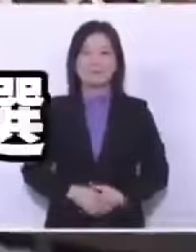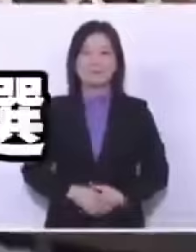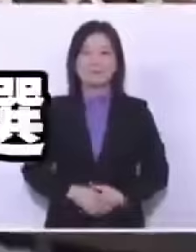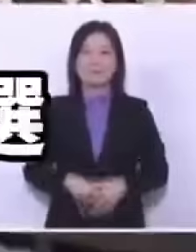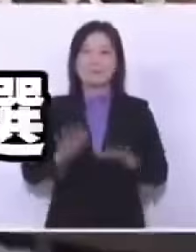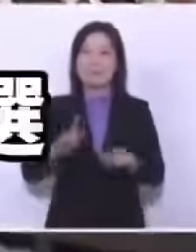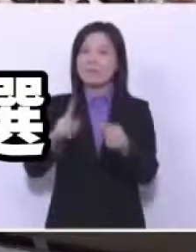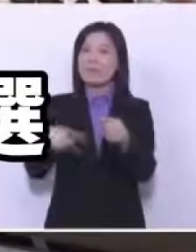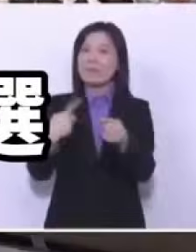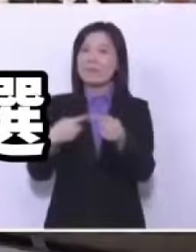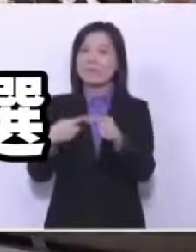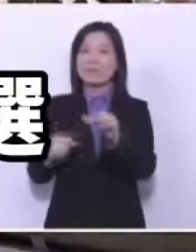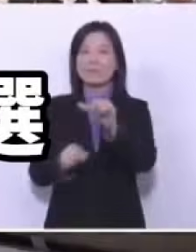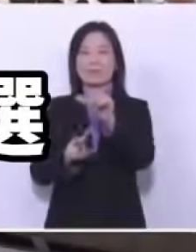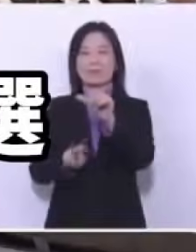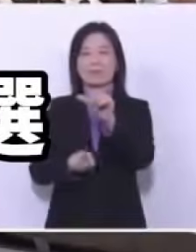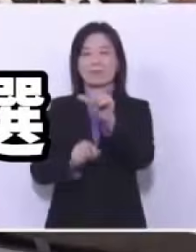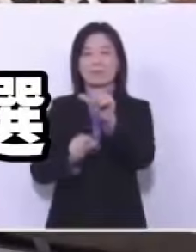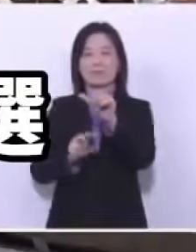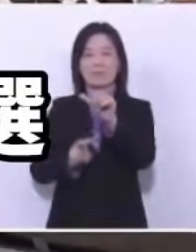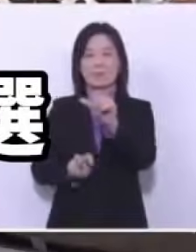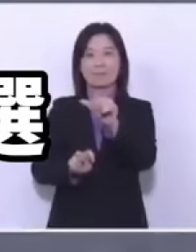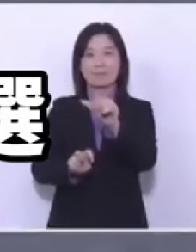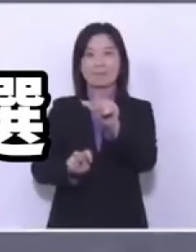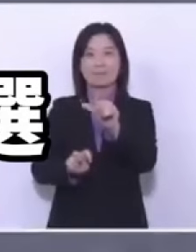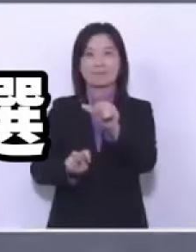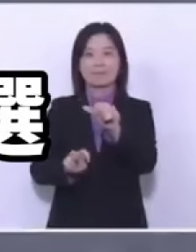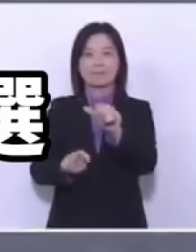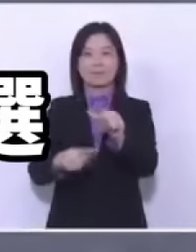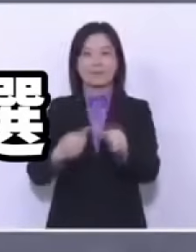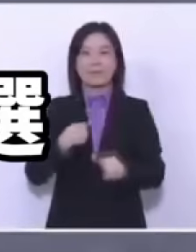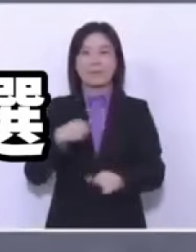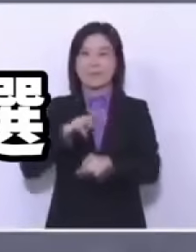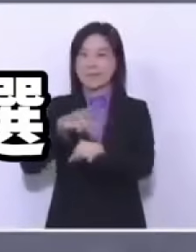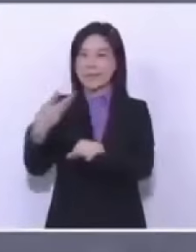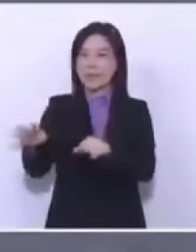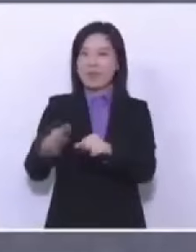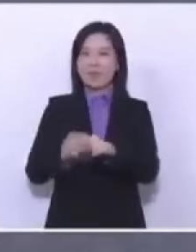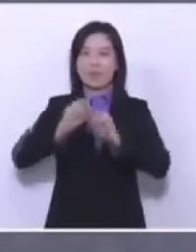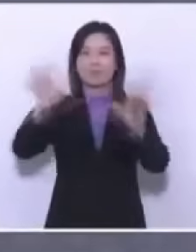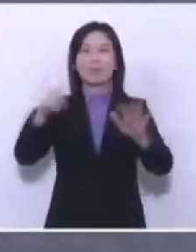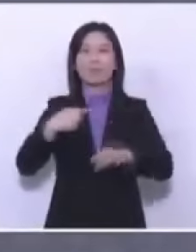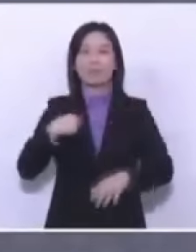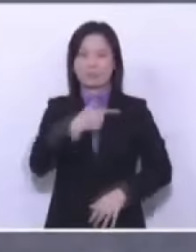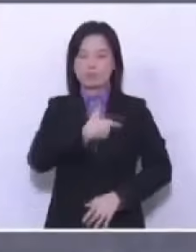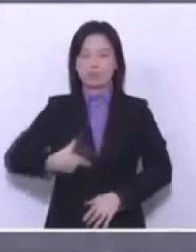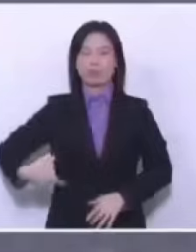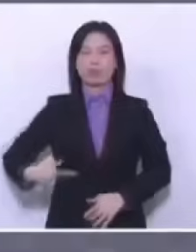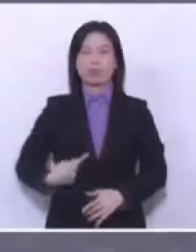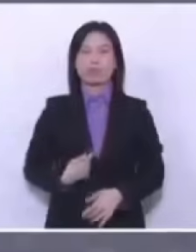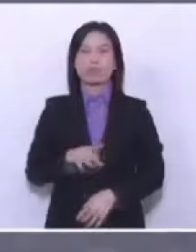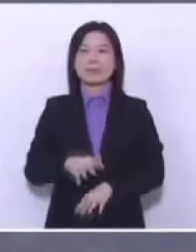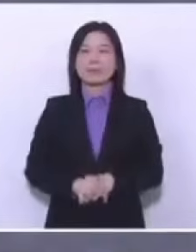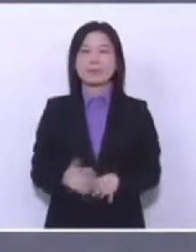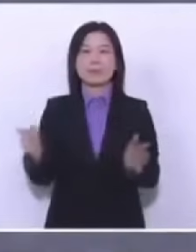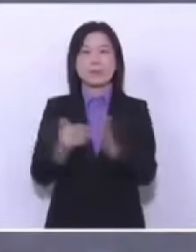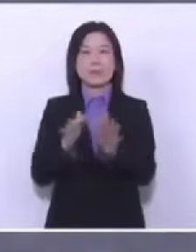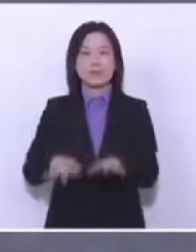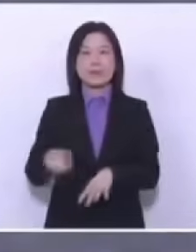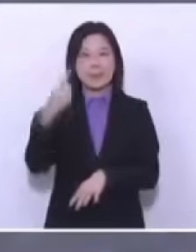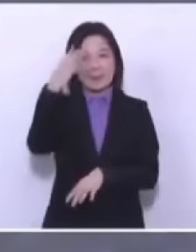今年5月20日，我在淡水宣布参选，到现在有